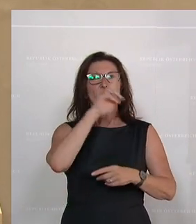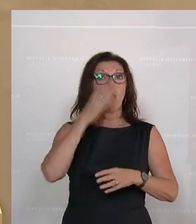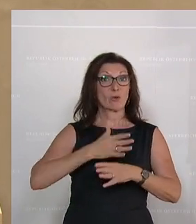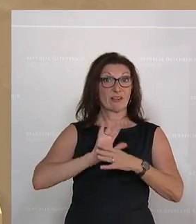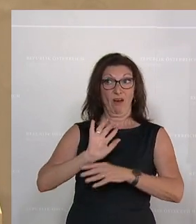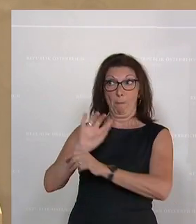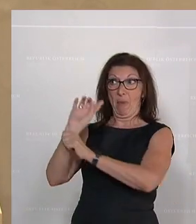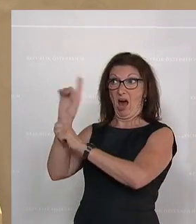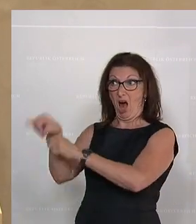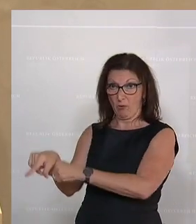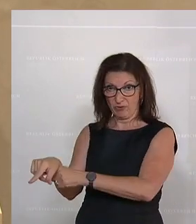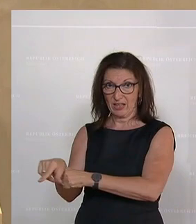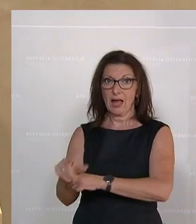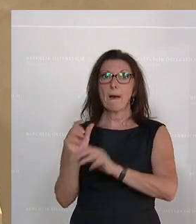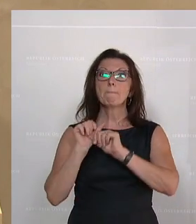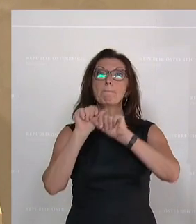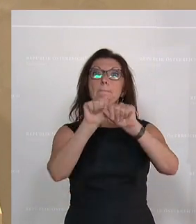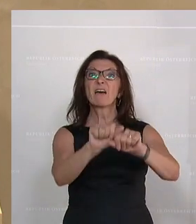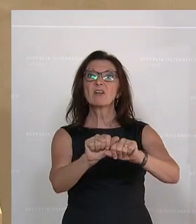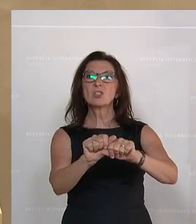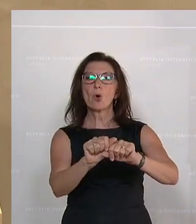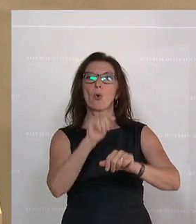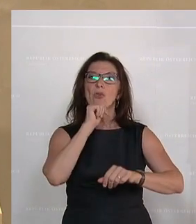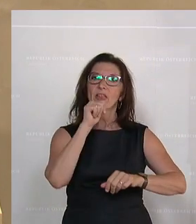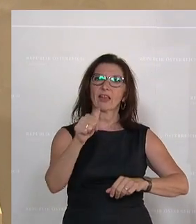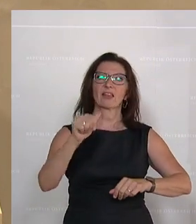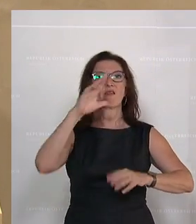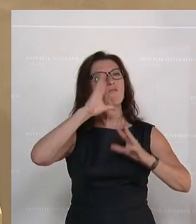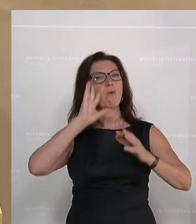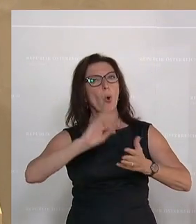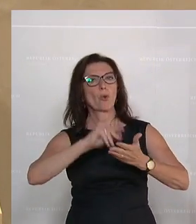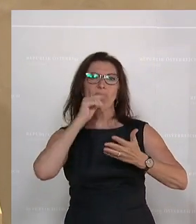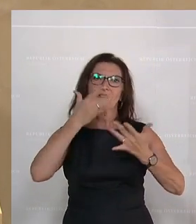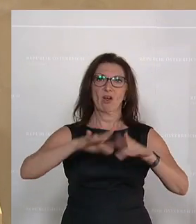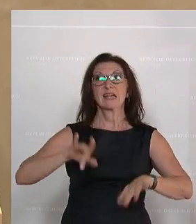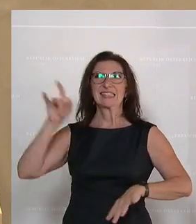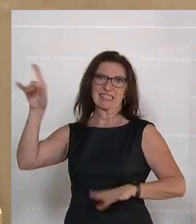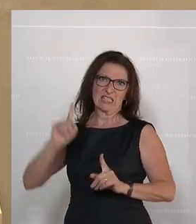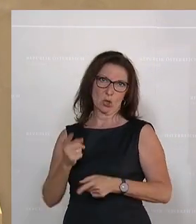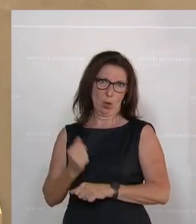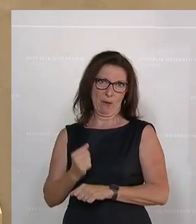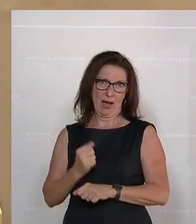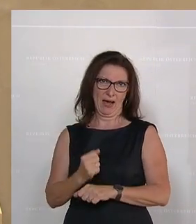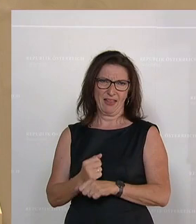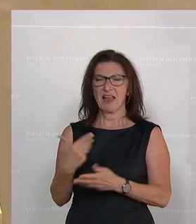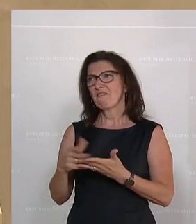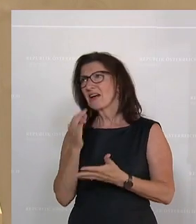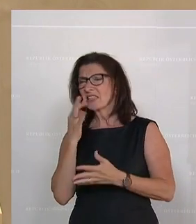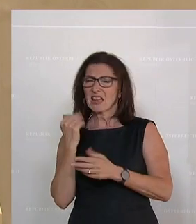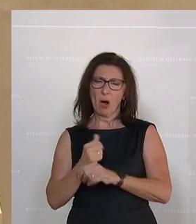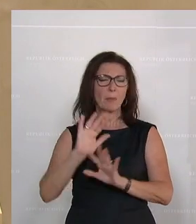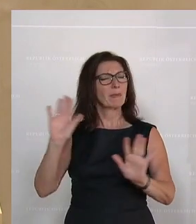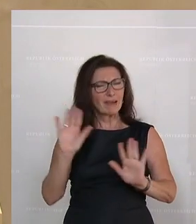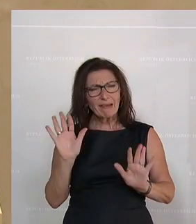diese delogierung prävention abzuwickeln nicht beurteilen was die alles gemacht haben aber